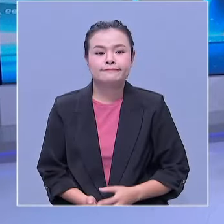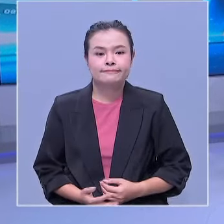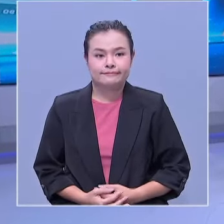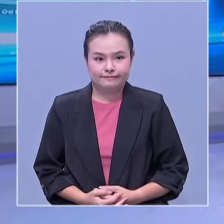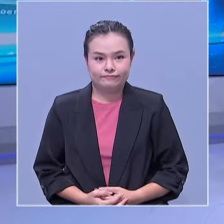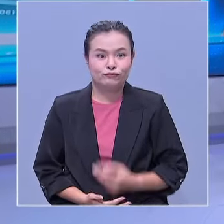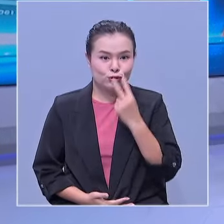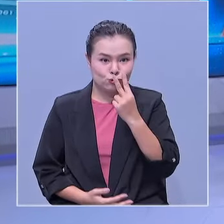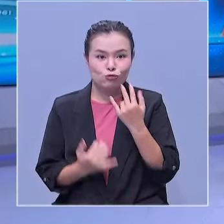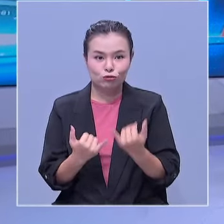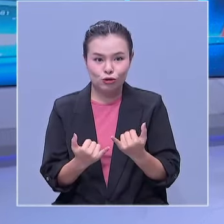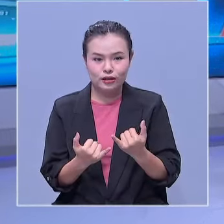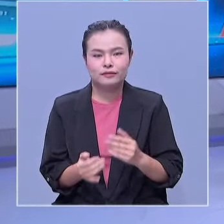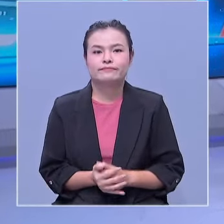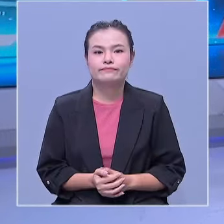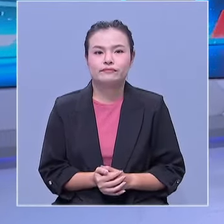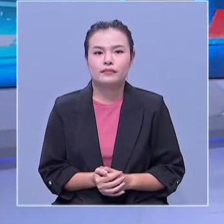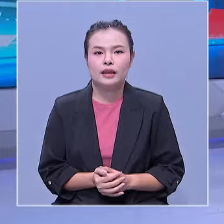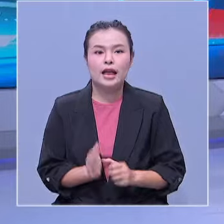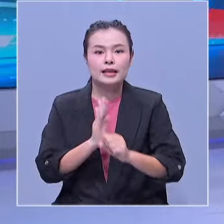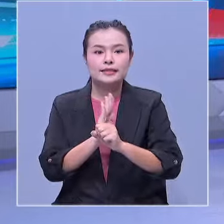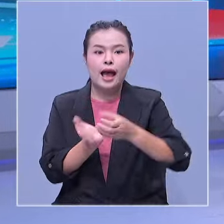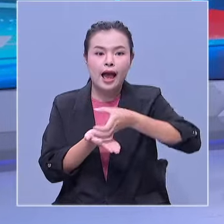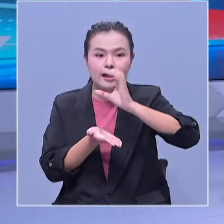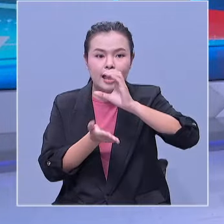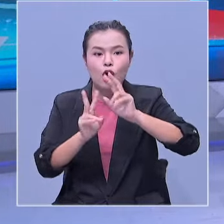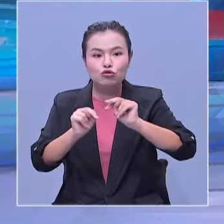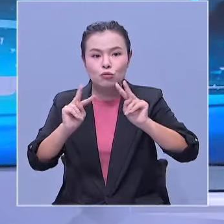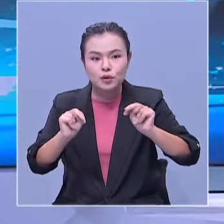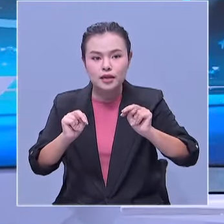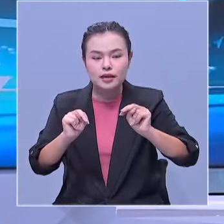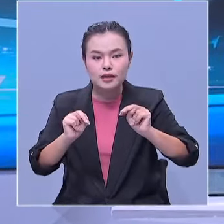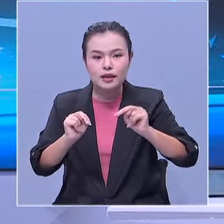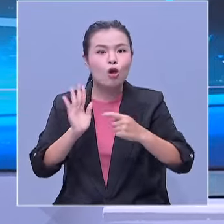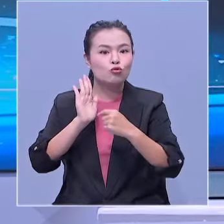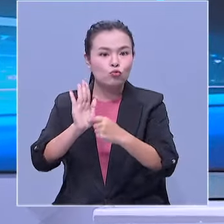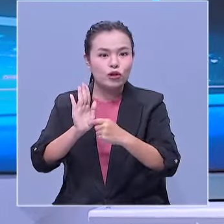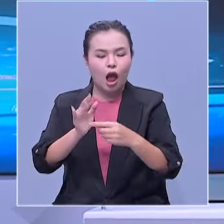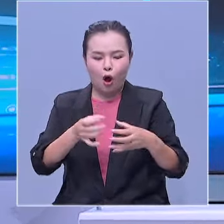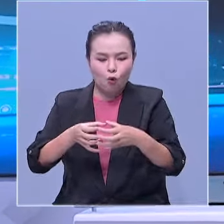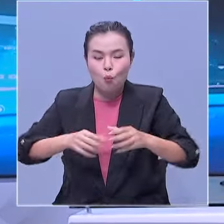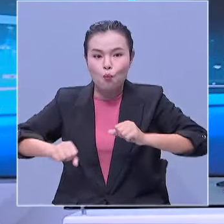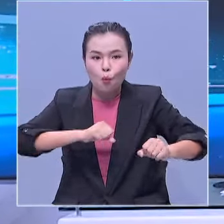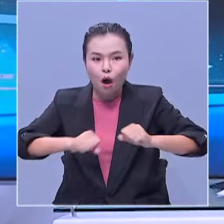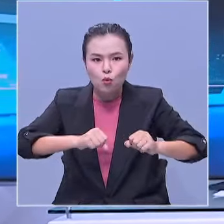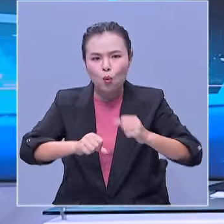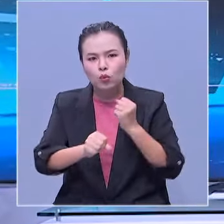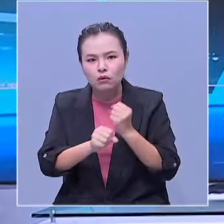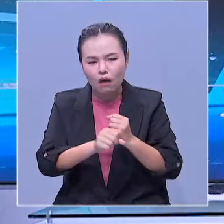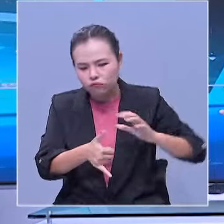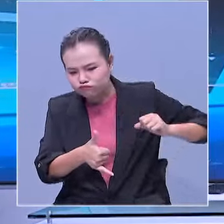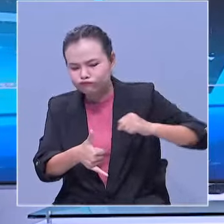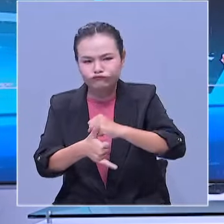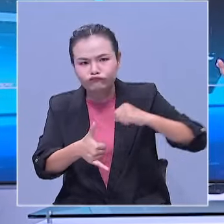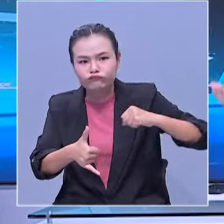อ่ะกลับมาช่วงนี้มาดูนะครับกรณีของสระแก้วโมเดลนนทบุรีโมเดลนะครับแก๊งวัยรุ่นรวมกลุ่มกันก่อเหตุไปทำร้ายผู้อื่น